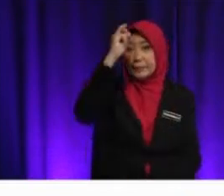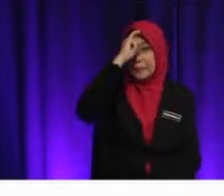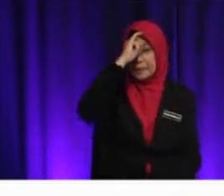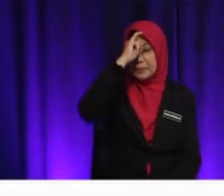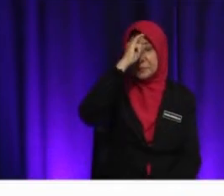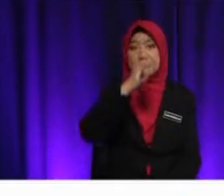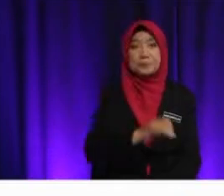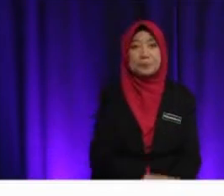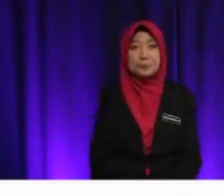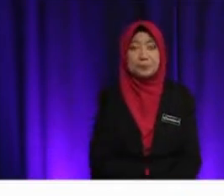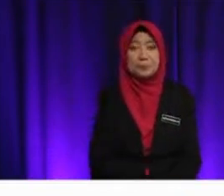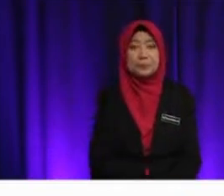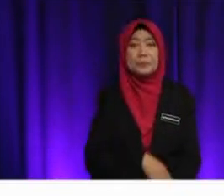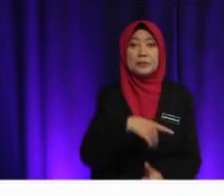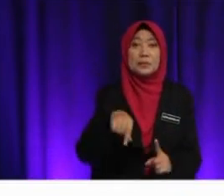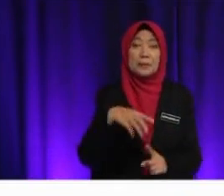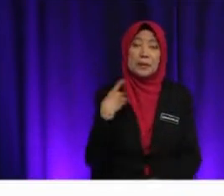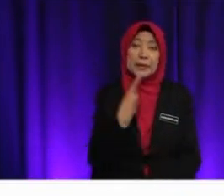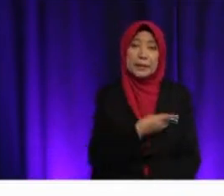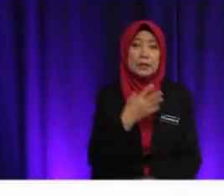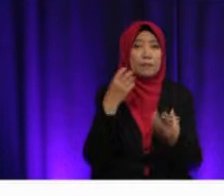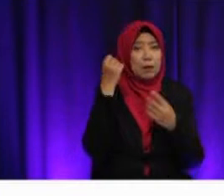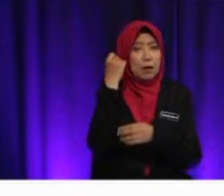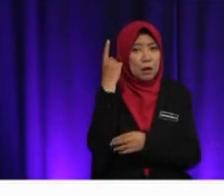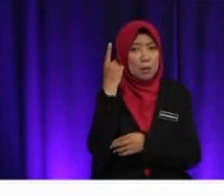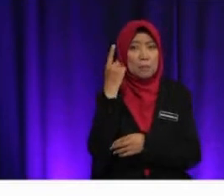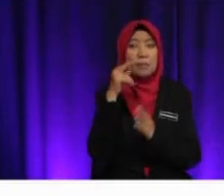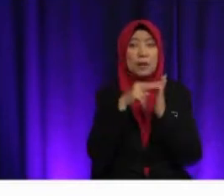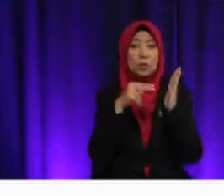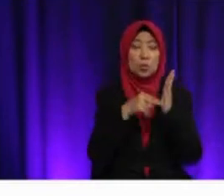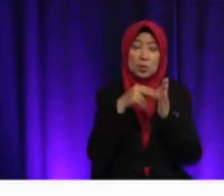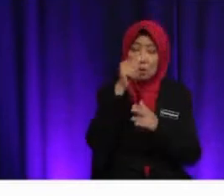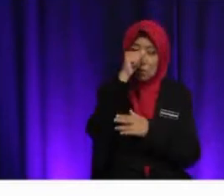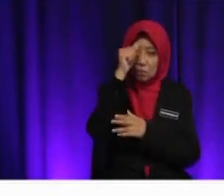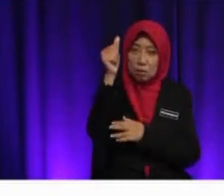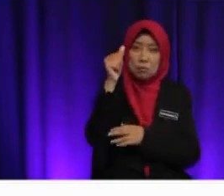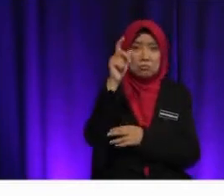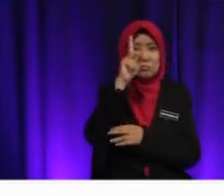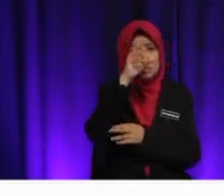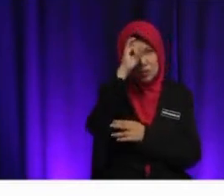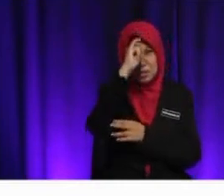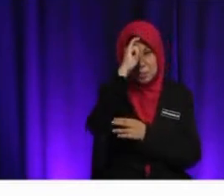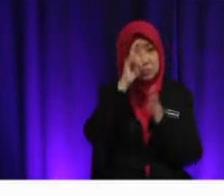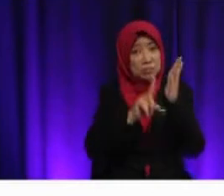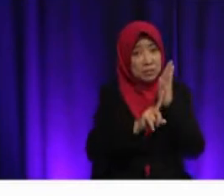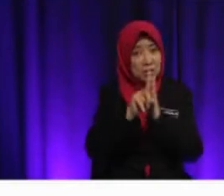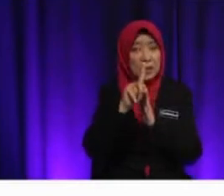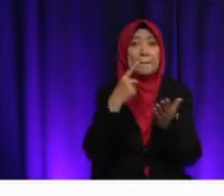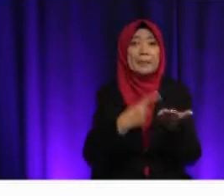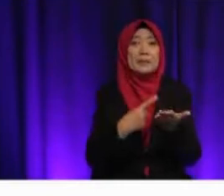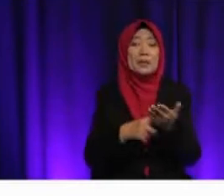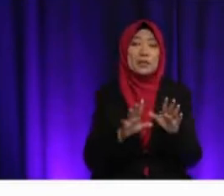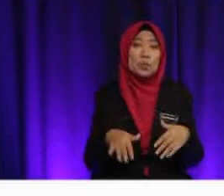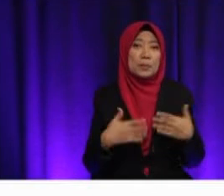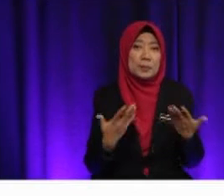Ya, maksudnya bila kita faham tentang peraturan Allah ni dapat meningkatkan iman. Bincangkan. Okey, macam mana kamu nak bagi jawapan? Saya nak minta